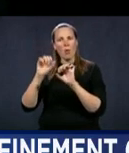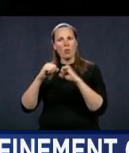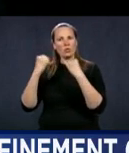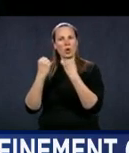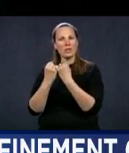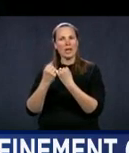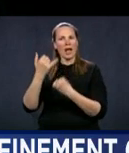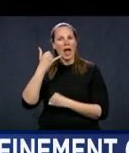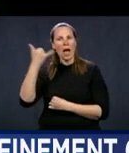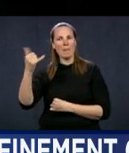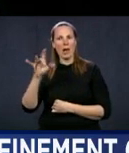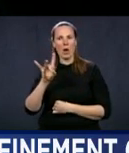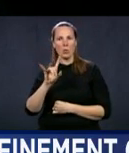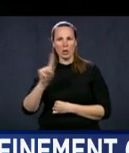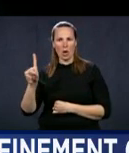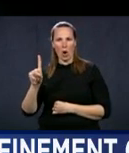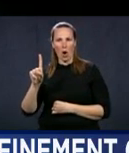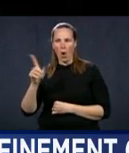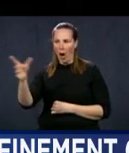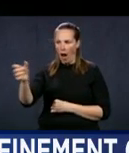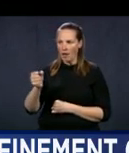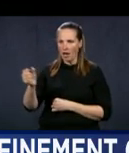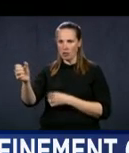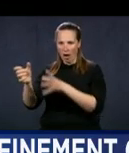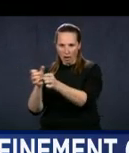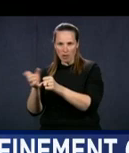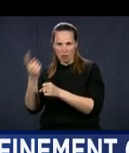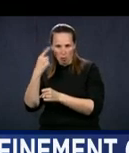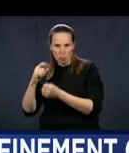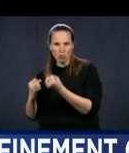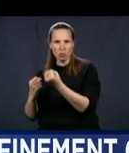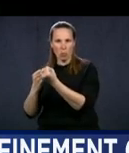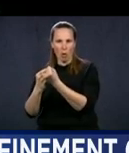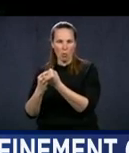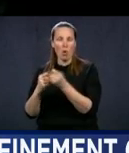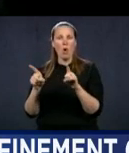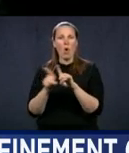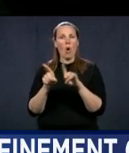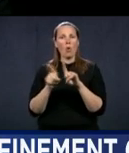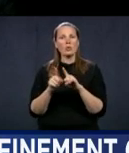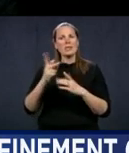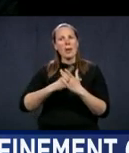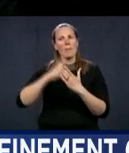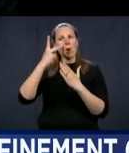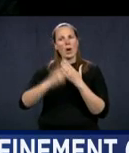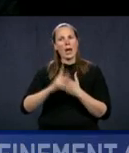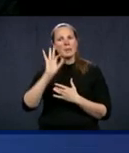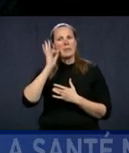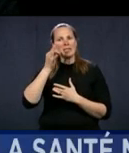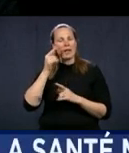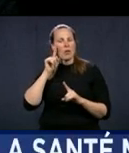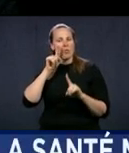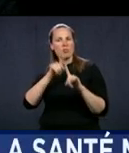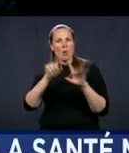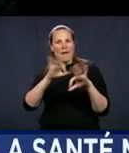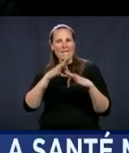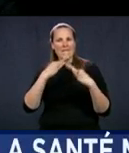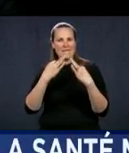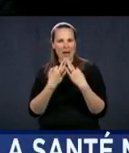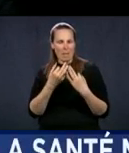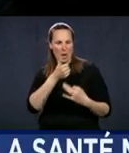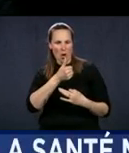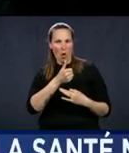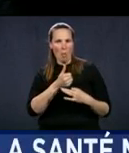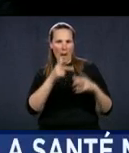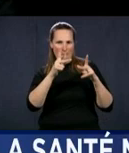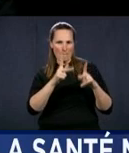811. Il y a d'autres mesures aussi qui sont déjà en cours. Il y a déjà le programme spécial pour soutenir des familles endeuillées